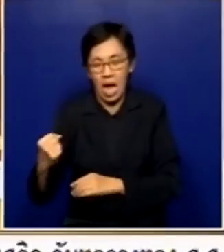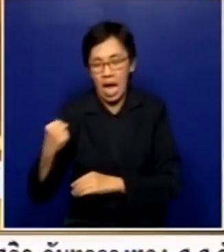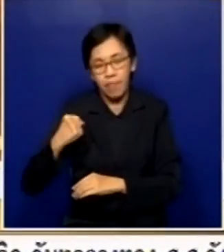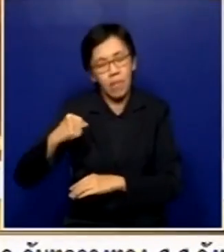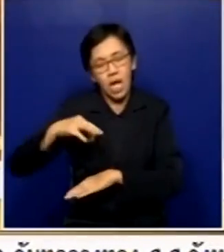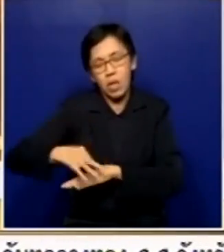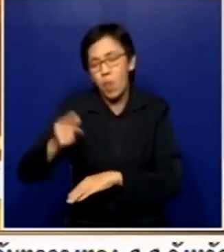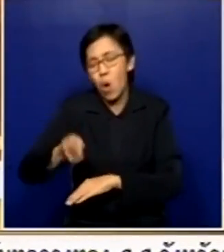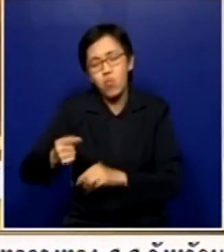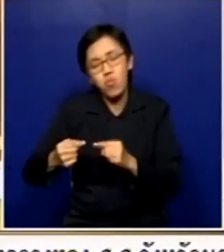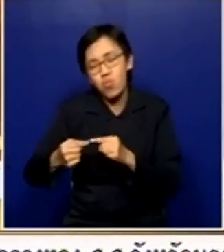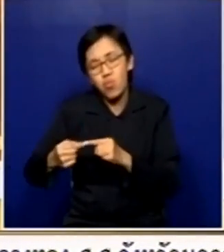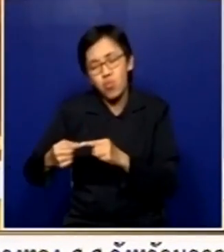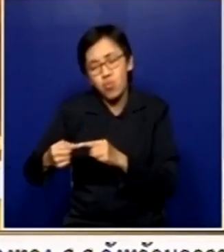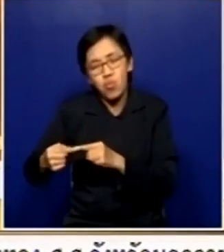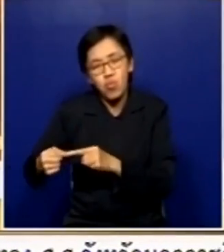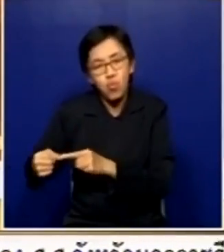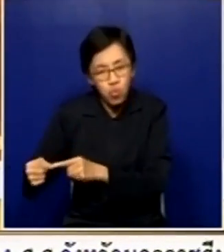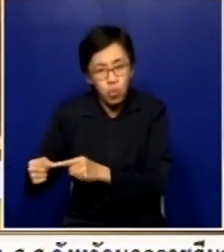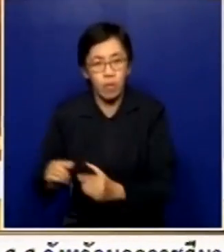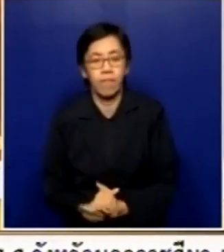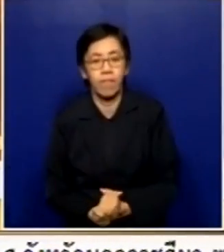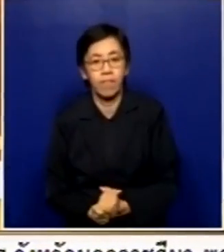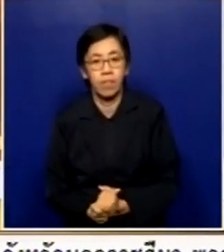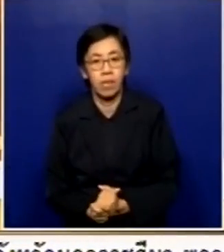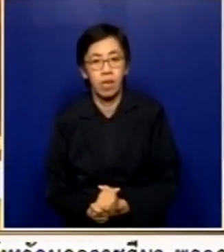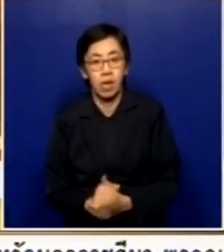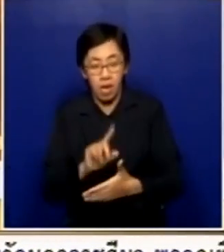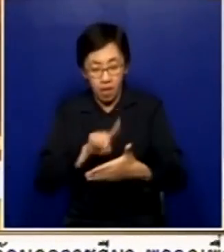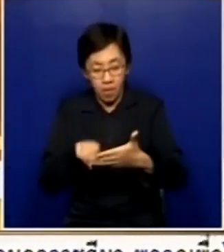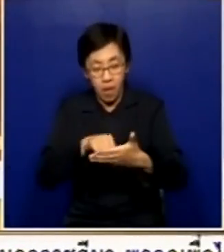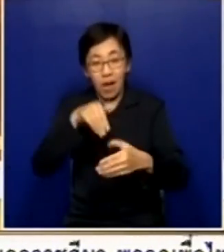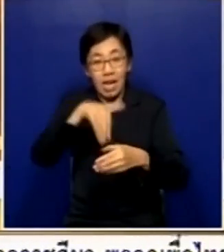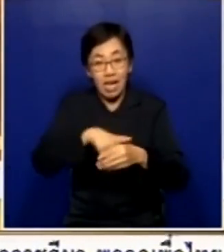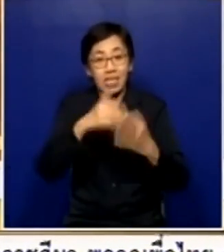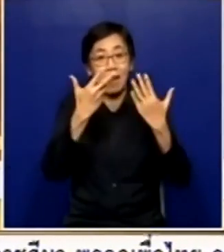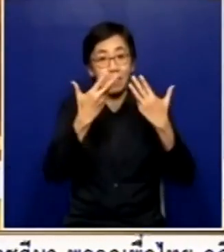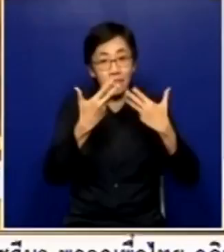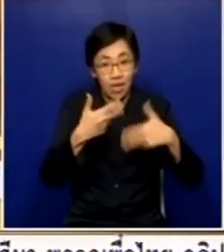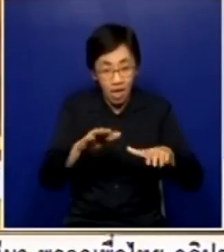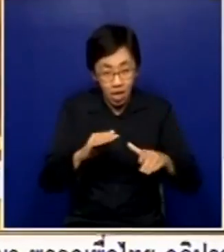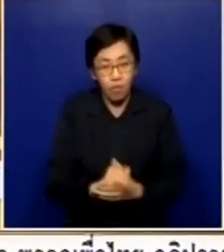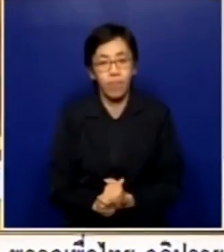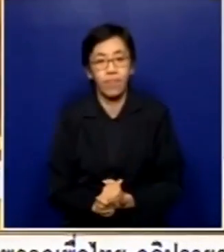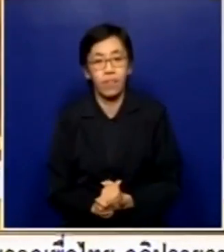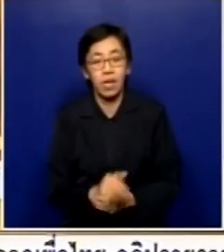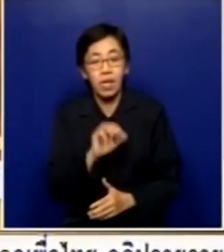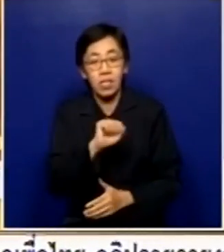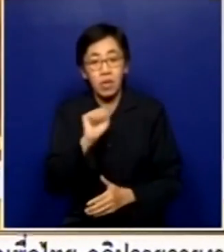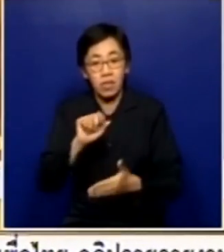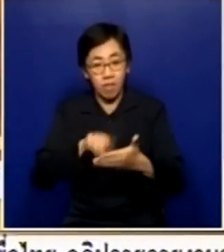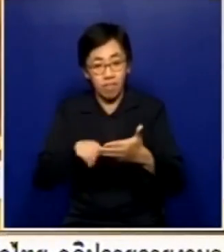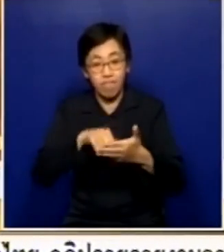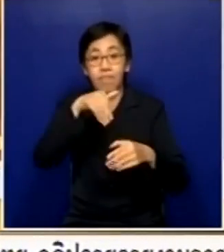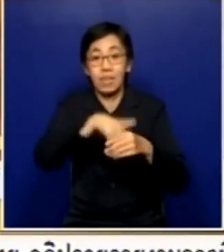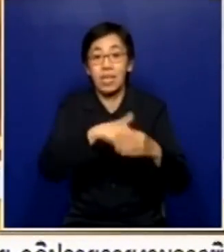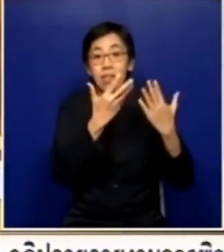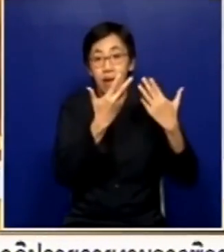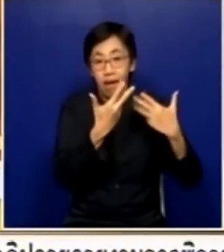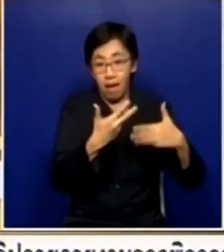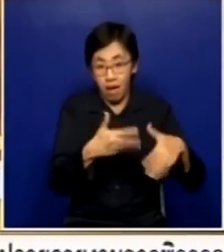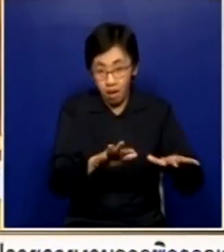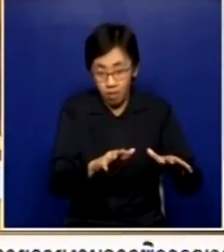อยู่แม้หลังจากการเลือกตั้งสมาชิกสภาผู้แทนราษฎร